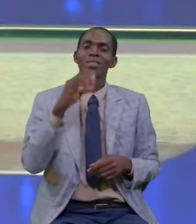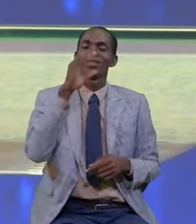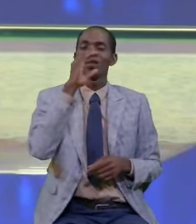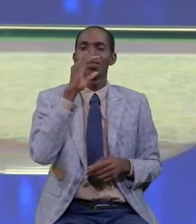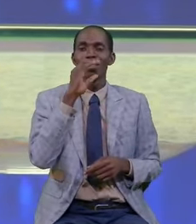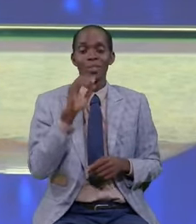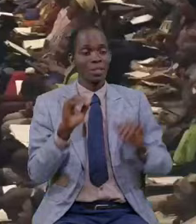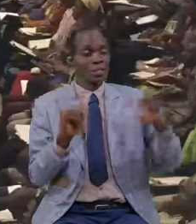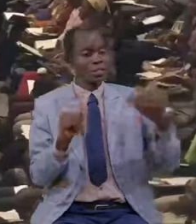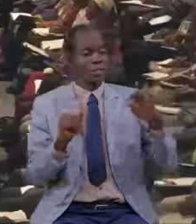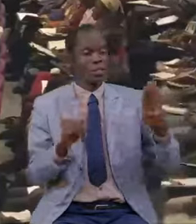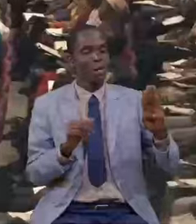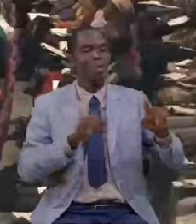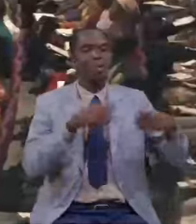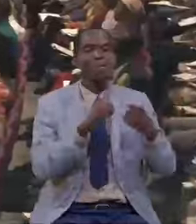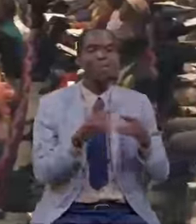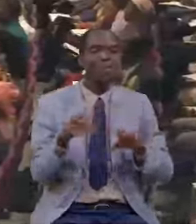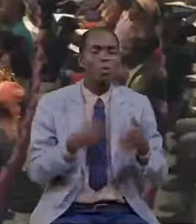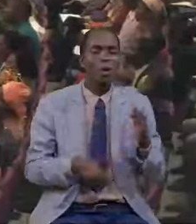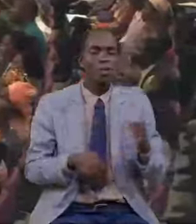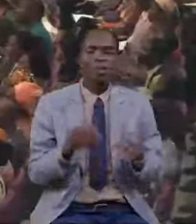monta pour, dites-le moi à haute voix.